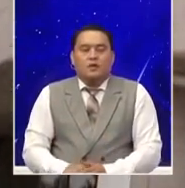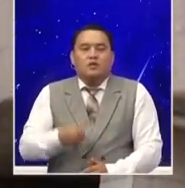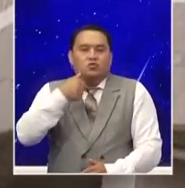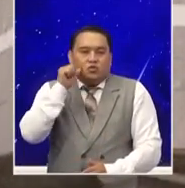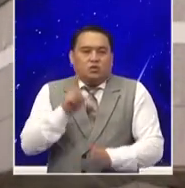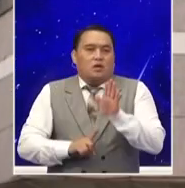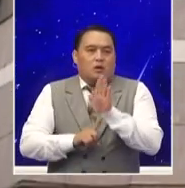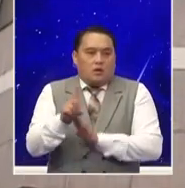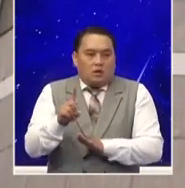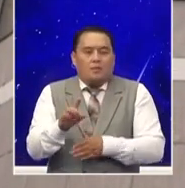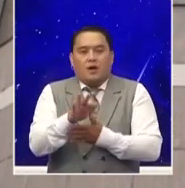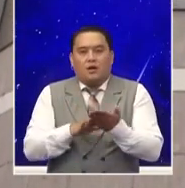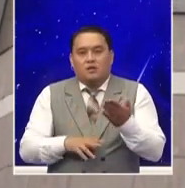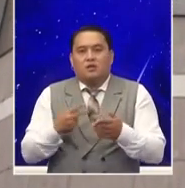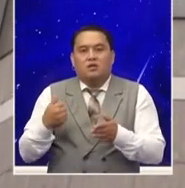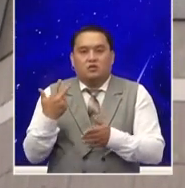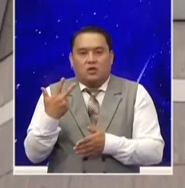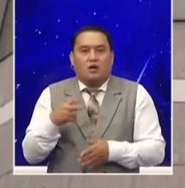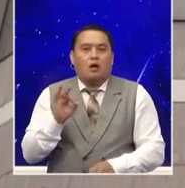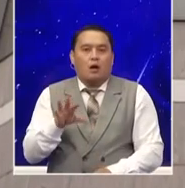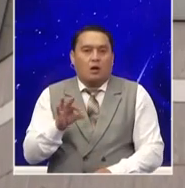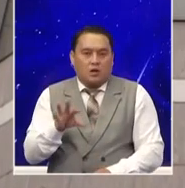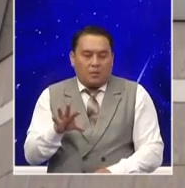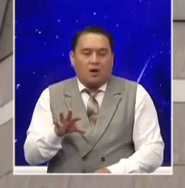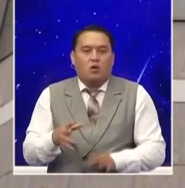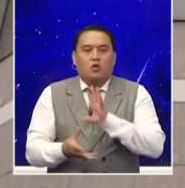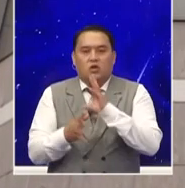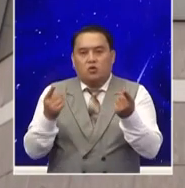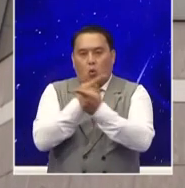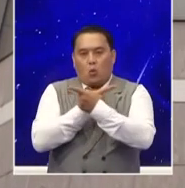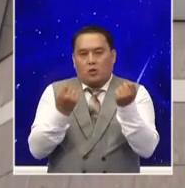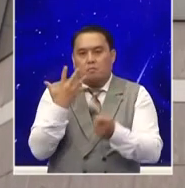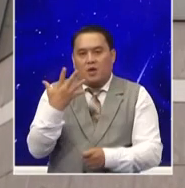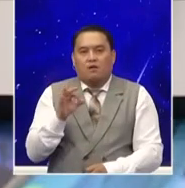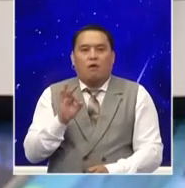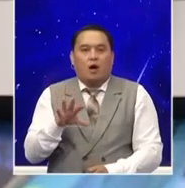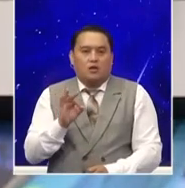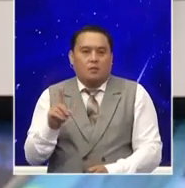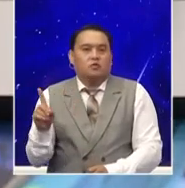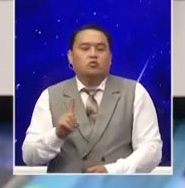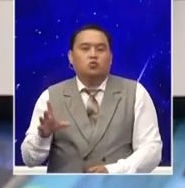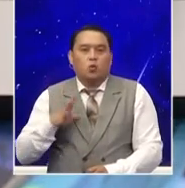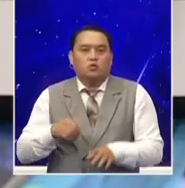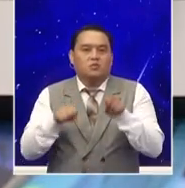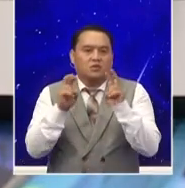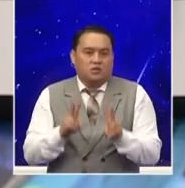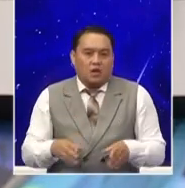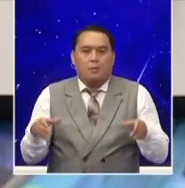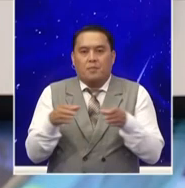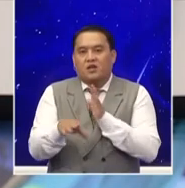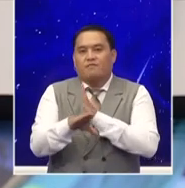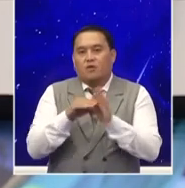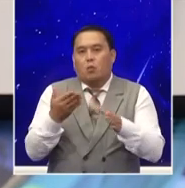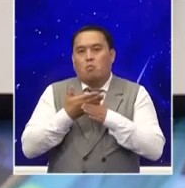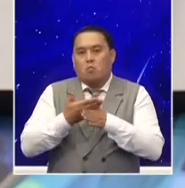вчерашнего дня. Праймерис продлится до 3 октября. Его итоги будут опубликованы 5 октября. Добавлю, как утверждают специалисты, партийные выборы